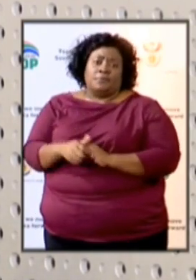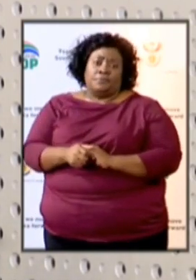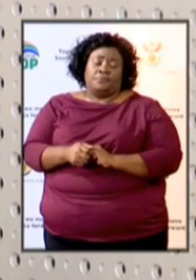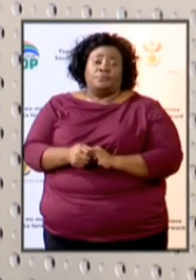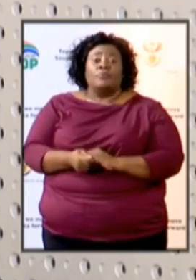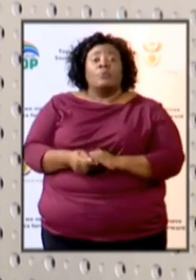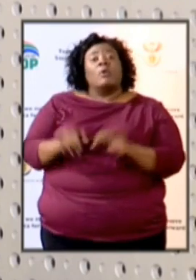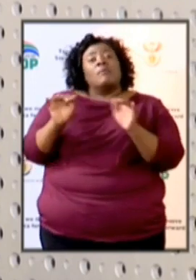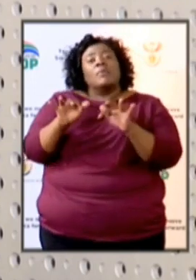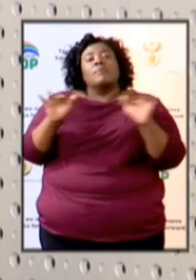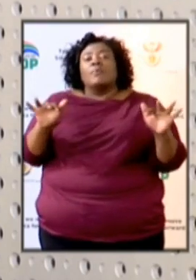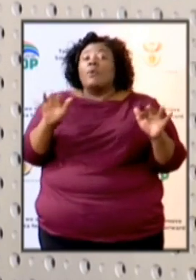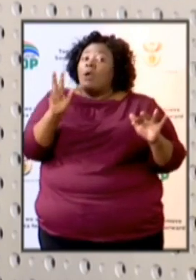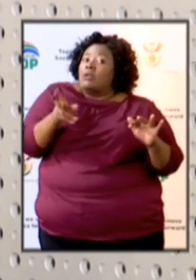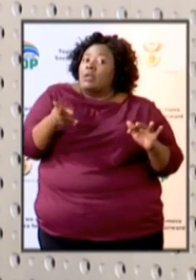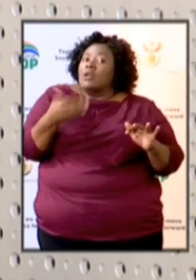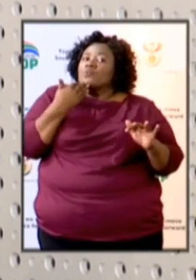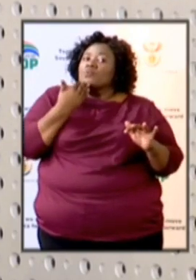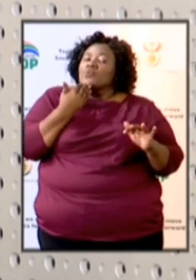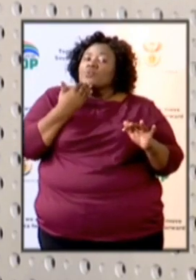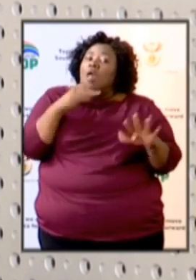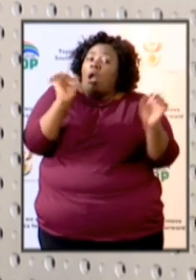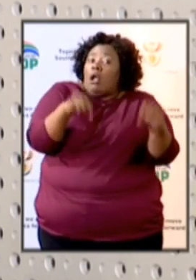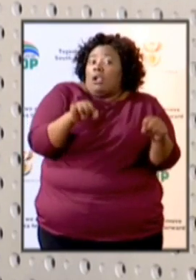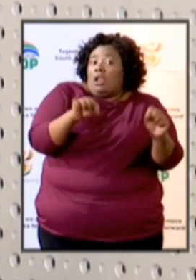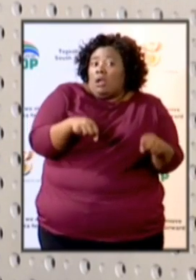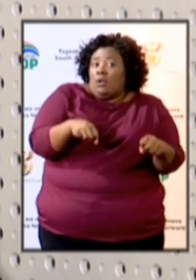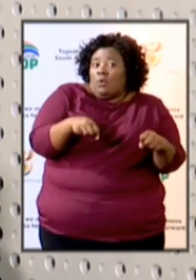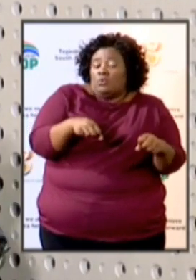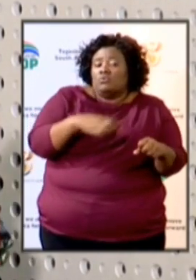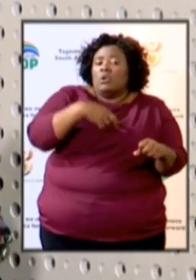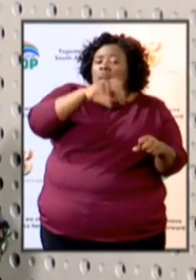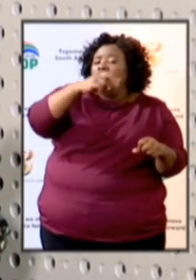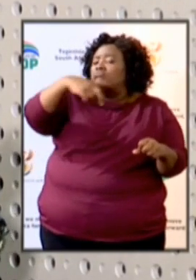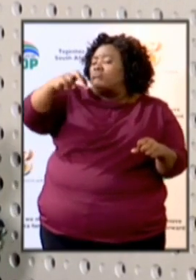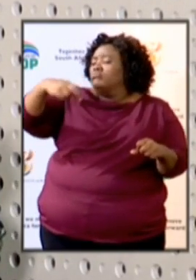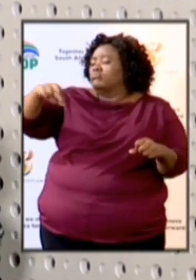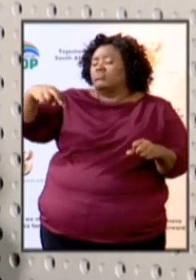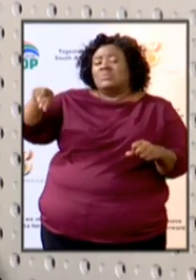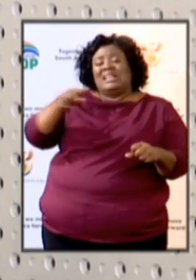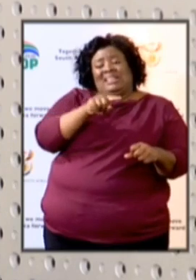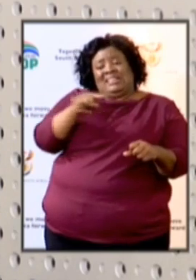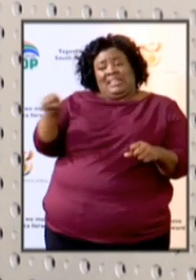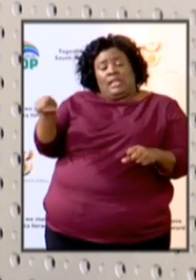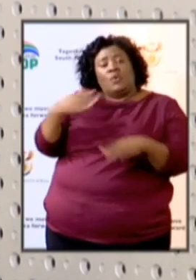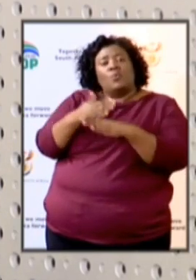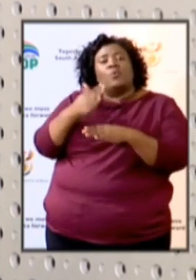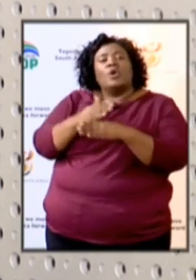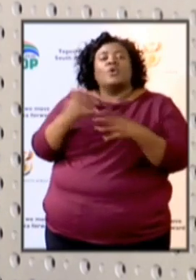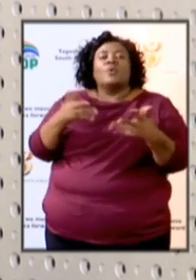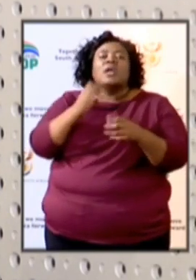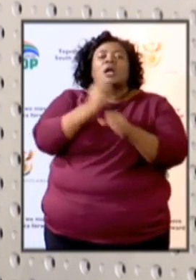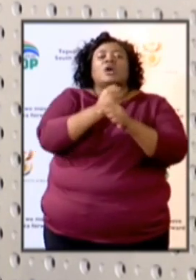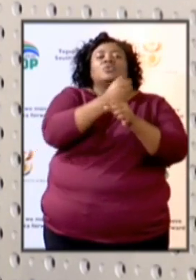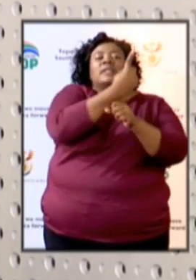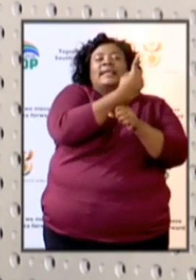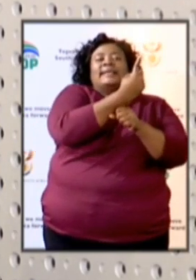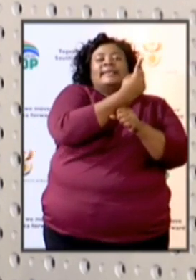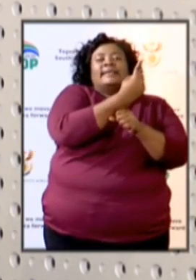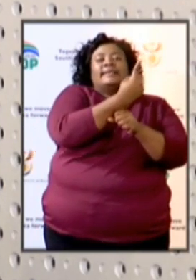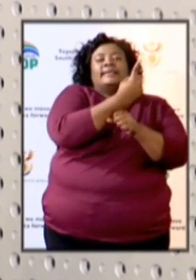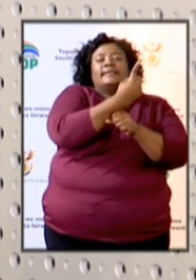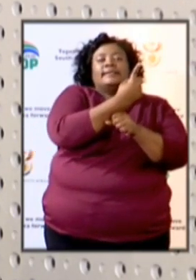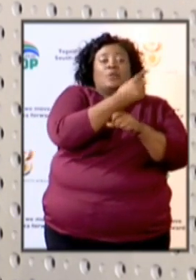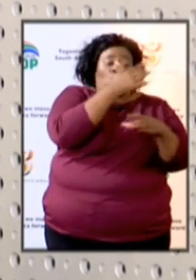abantu abazovunyelwa futhi ukuhamba yilabo mhlamba abasebenza eGauteng kodwa babe